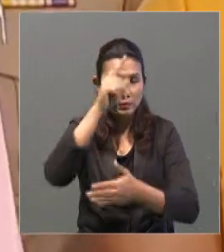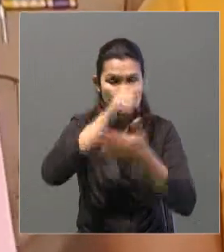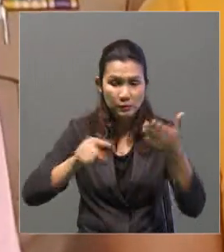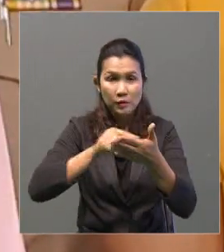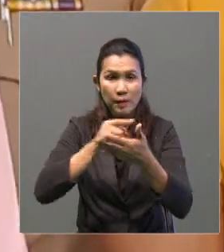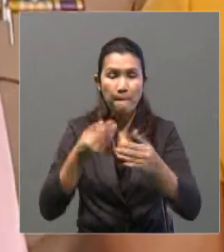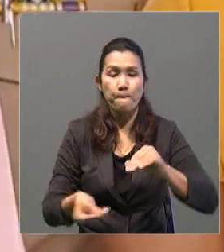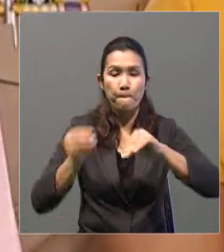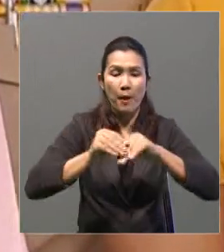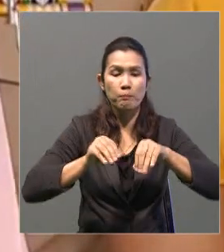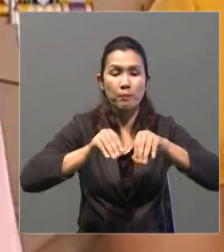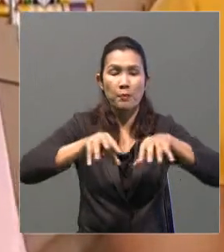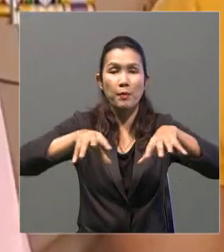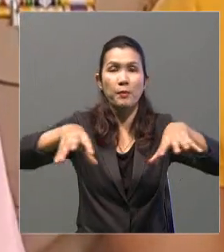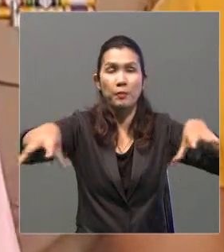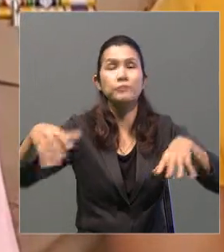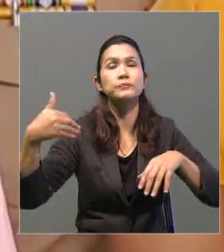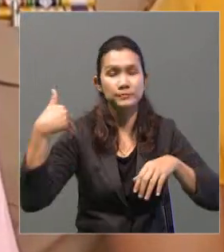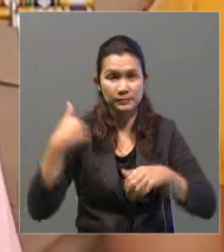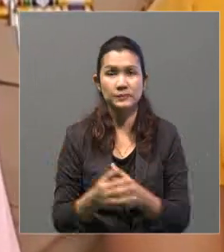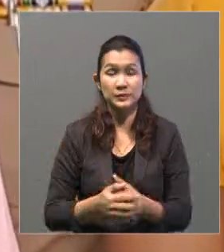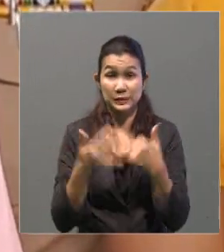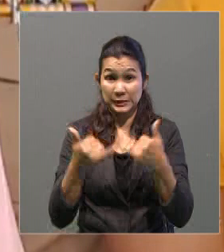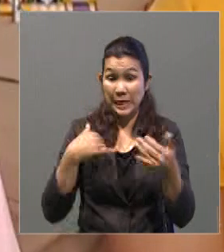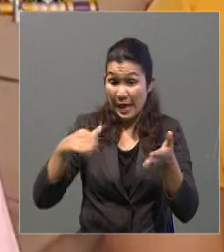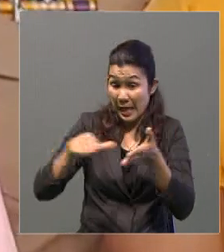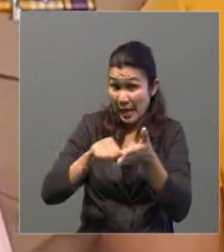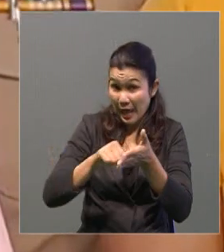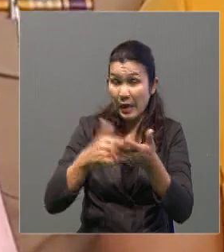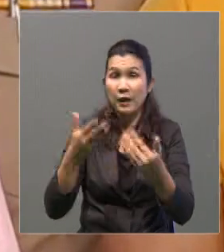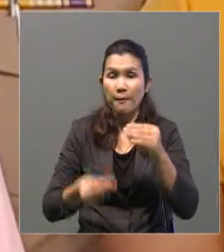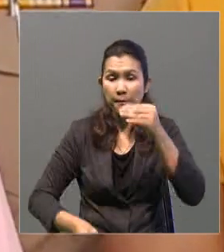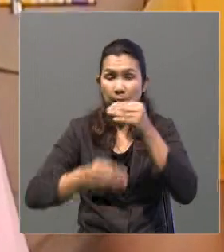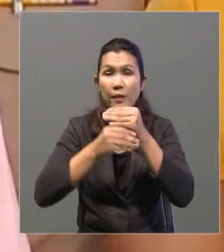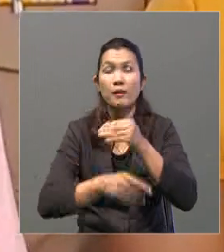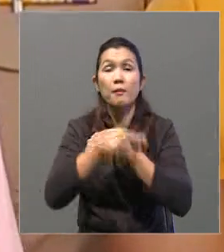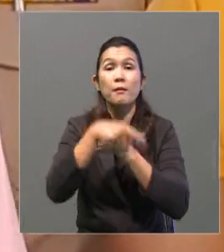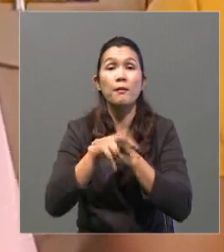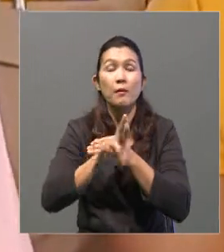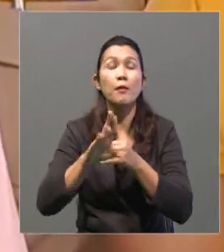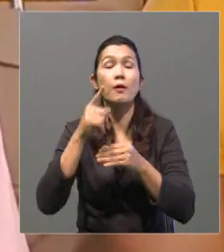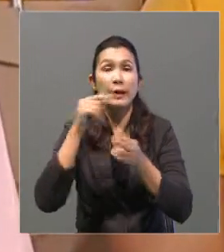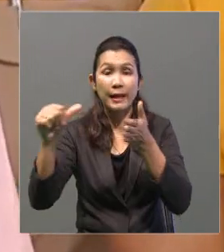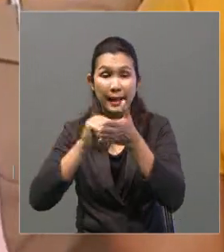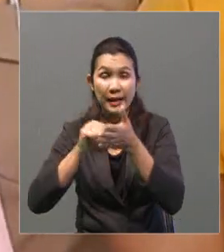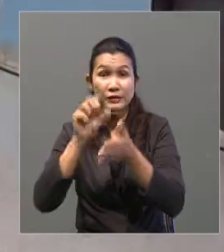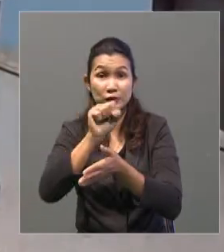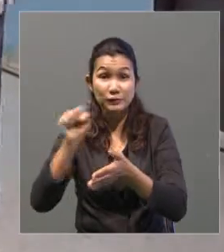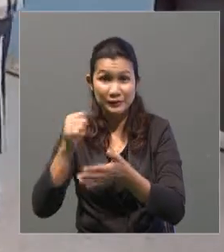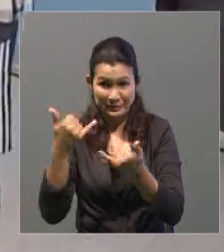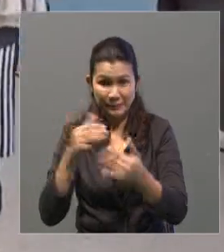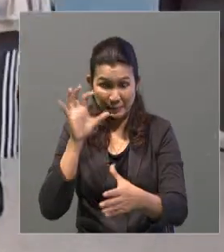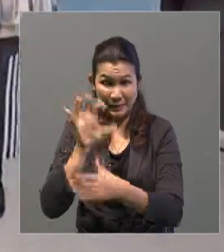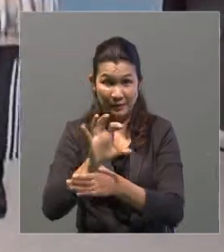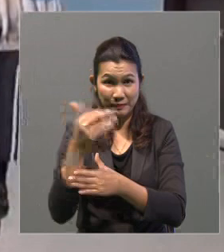จะขยายเพิ่มให้ทั่วถึงมากขึ้นทั้งนี้หลังแก้ไขเพิ่มเติมพ.ร.บว่าด้วยการเลือกตั้งสสแก้ไขเพิ่มเติมที่จะมีผลบังคับ